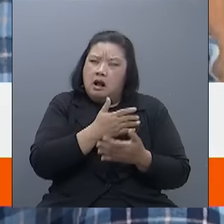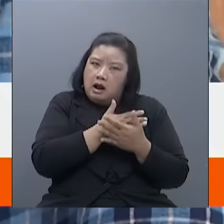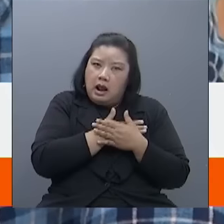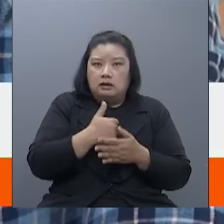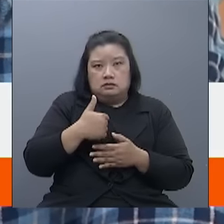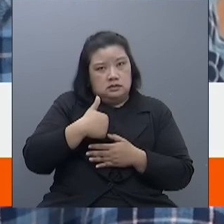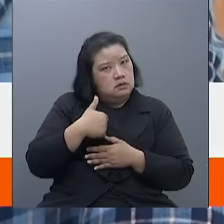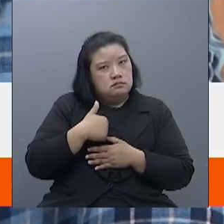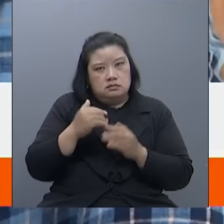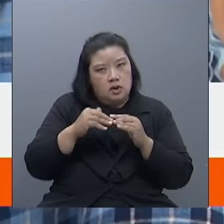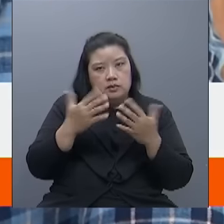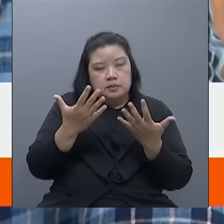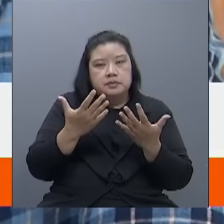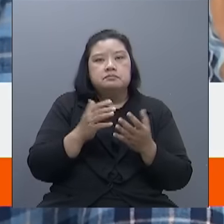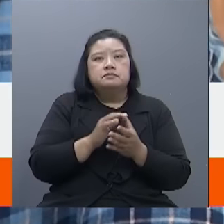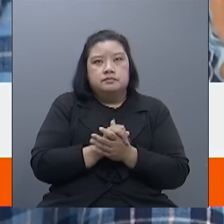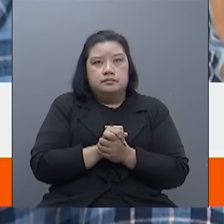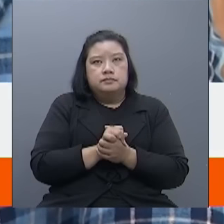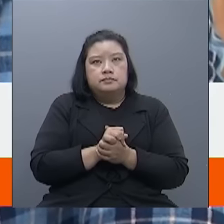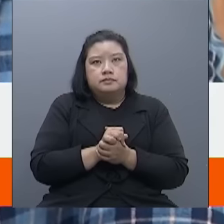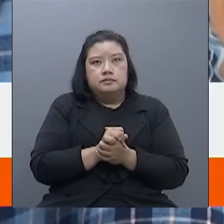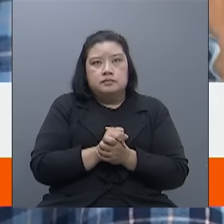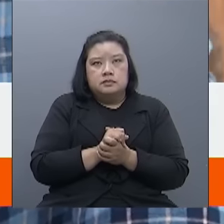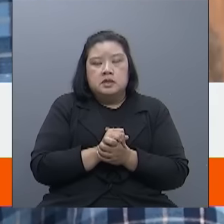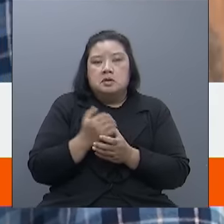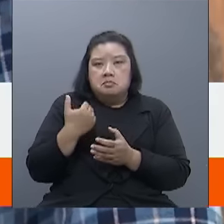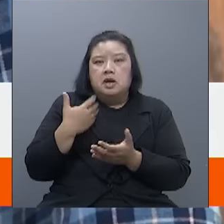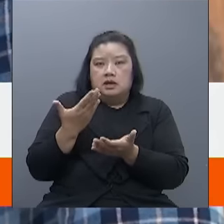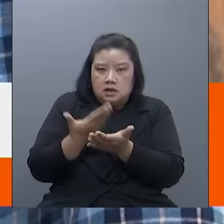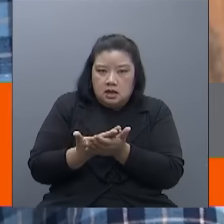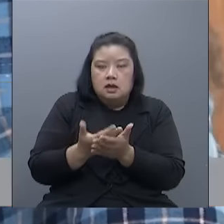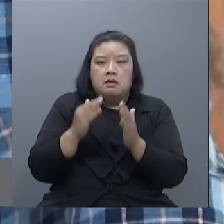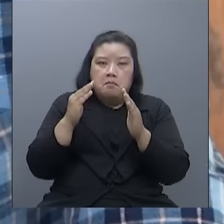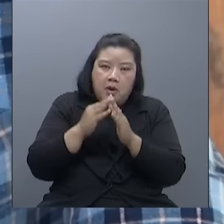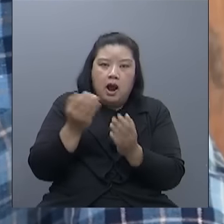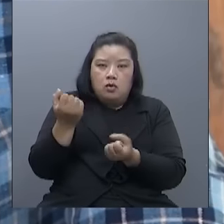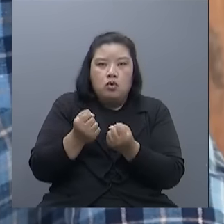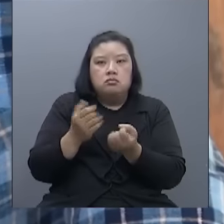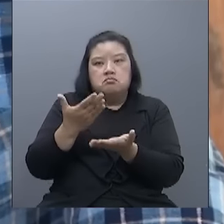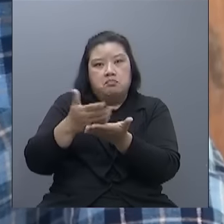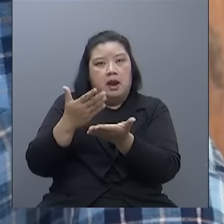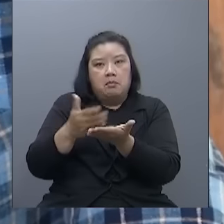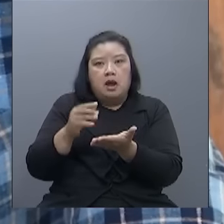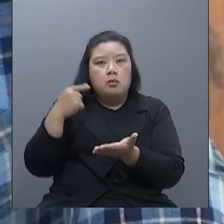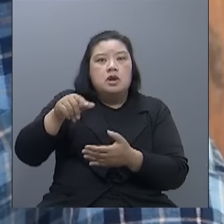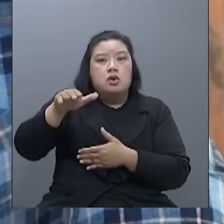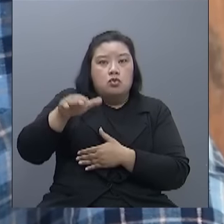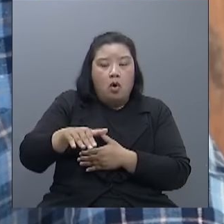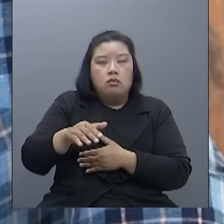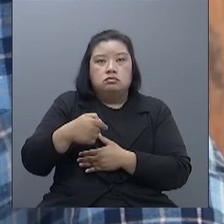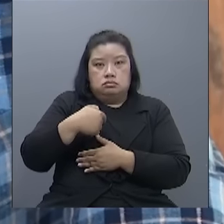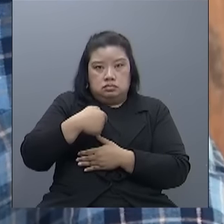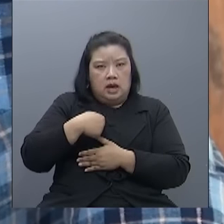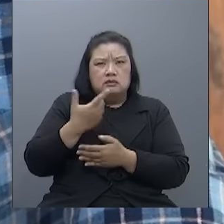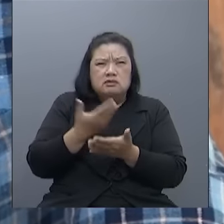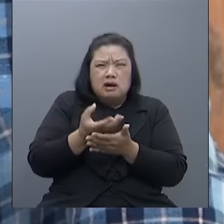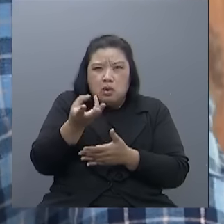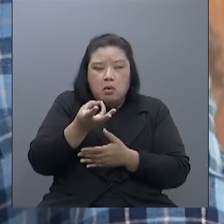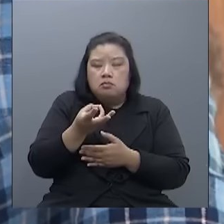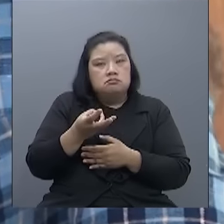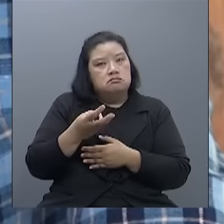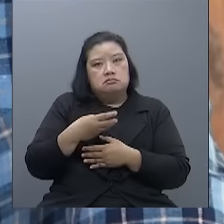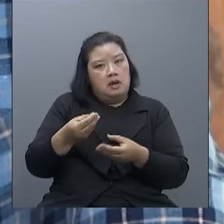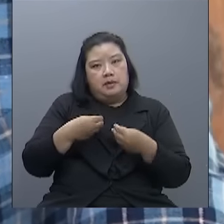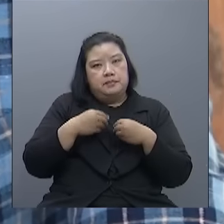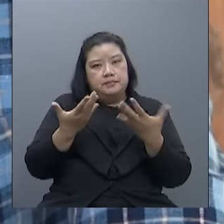ตัวเองพ่อ แบ่งเงินอย่างน ี้แบ่งเงินไม่พบไม่ยุติธรรม แบ่งเงินเสียช ี ว ิ ต เงินเสียชีวิตของของแม่ นักกีฬ